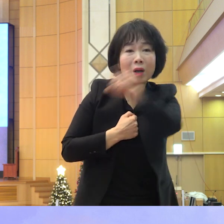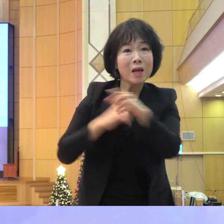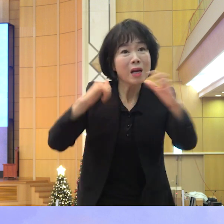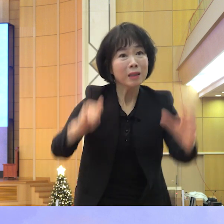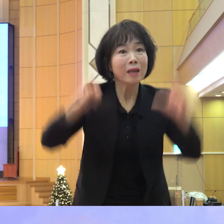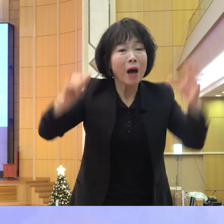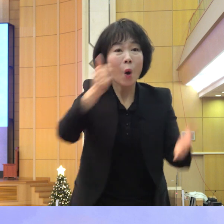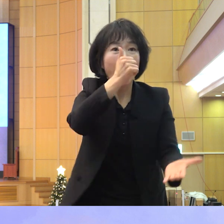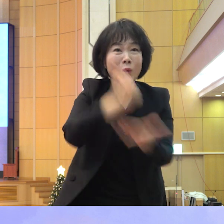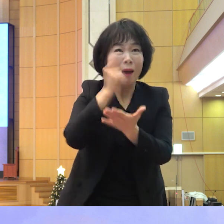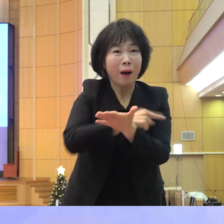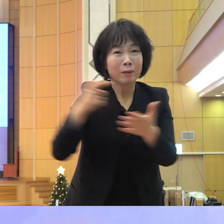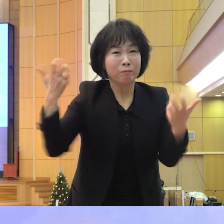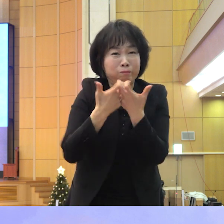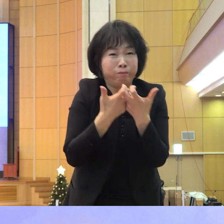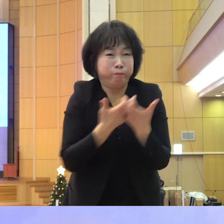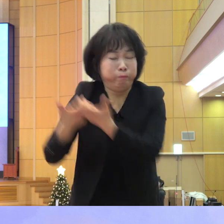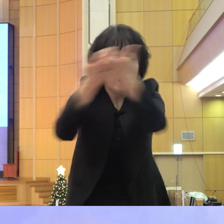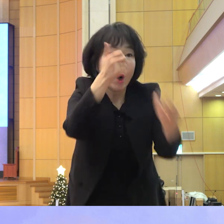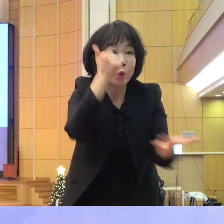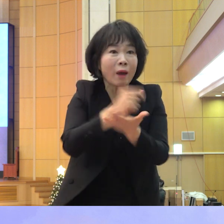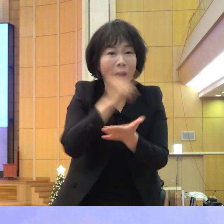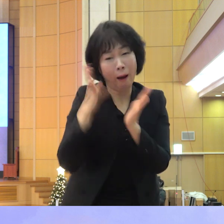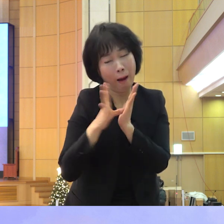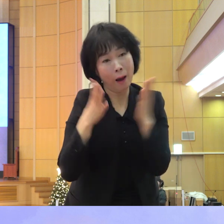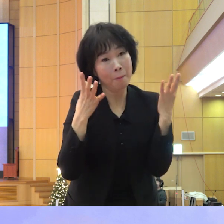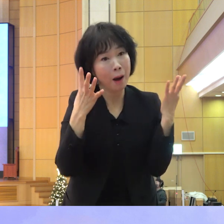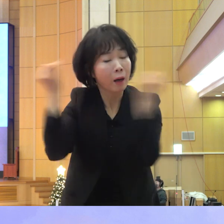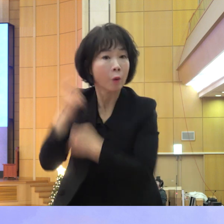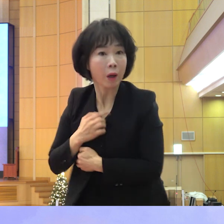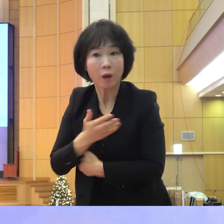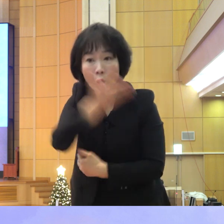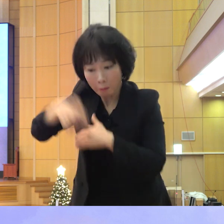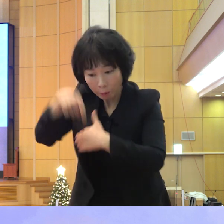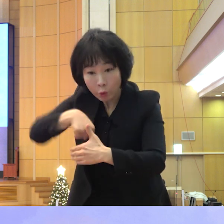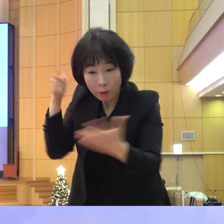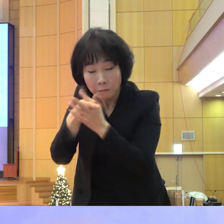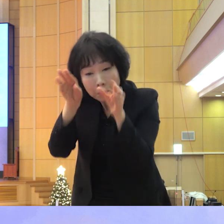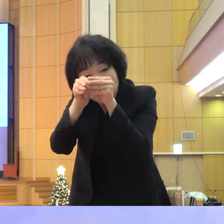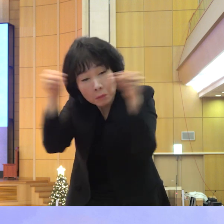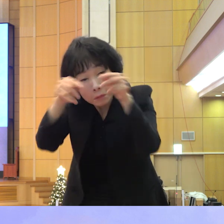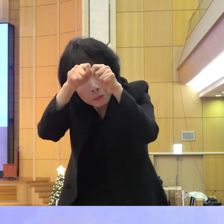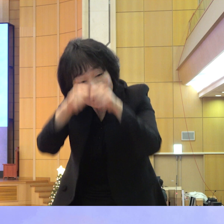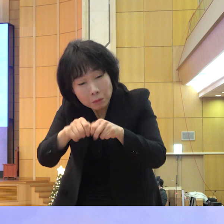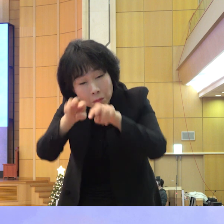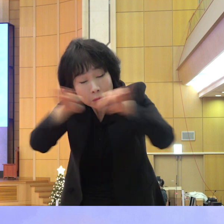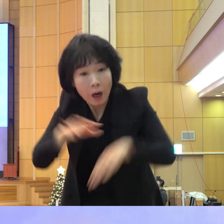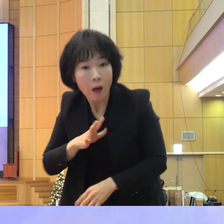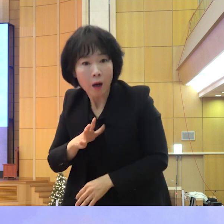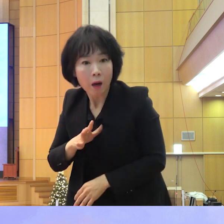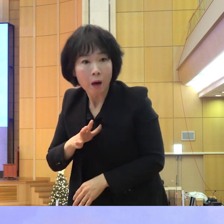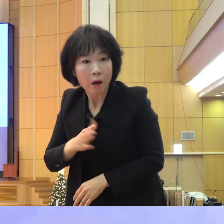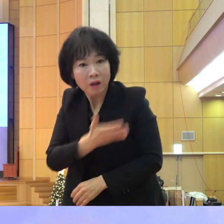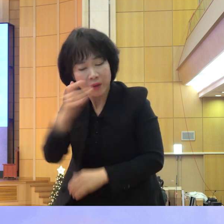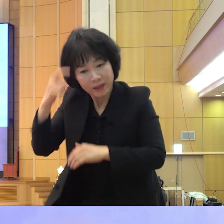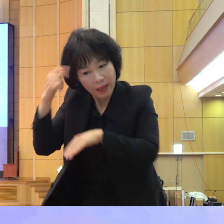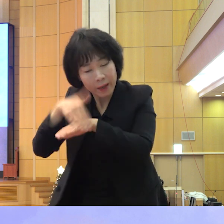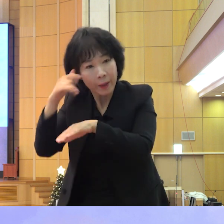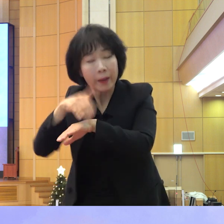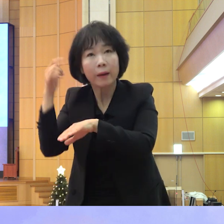세상의 죄악이 관영하고 그 마음의 생각이, 모든